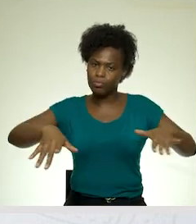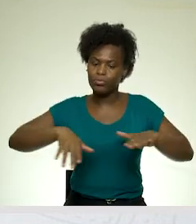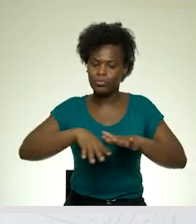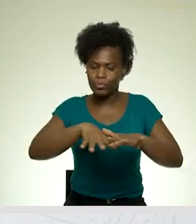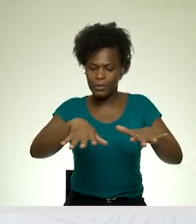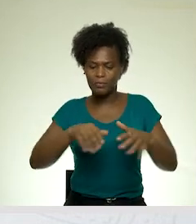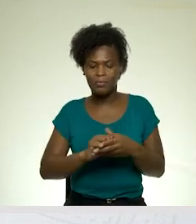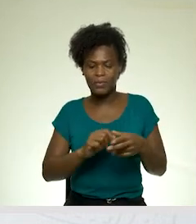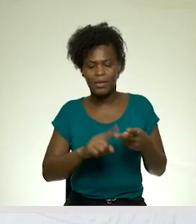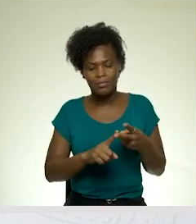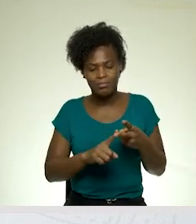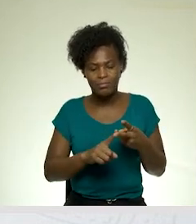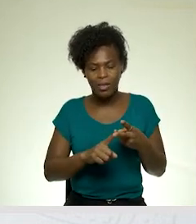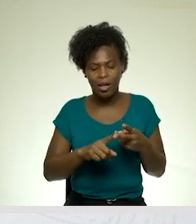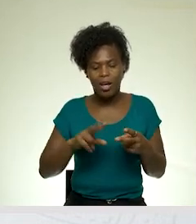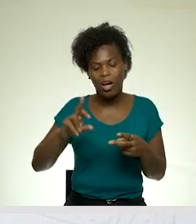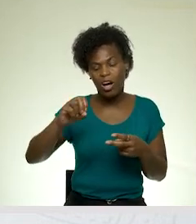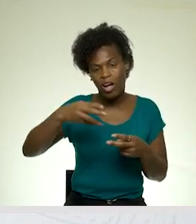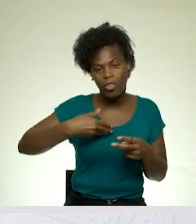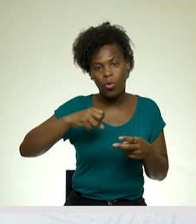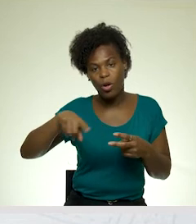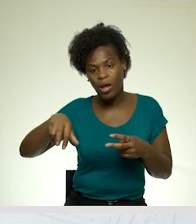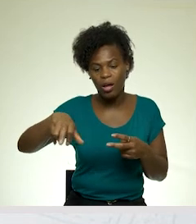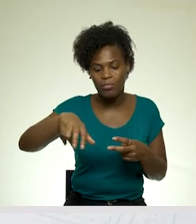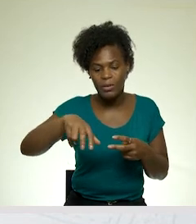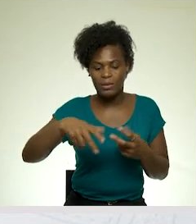la randonnée. Ou D, l'équitation.